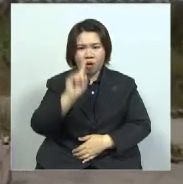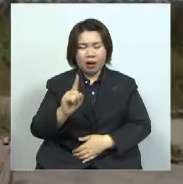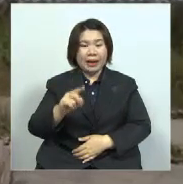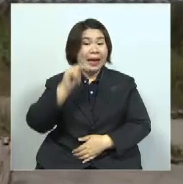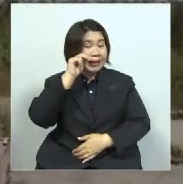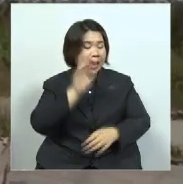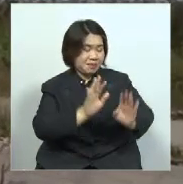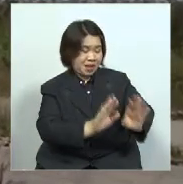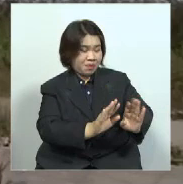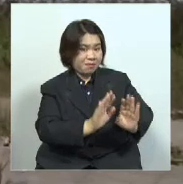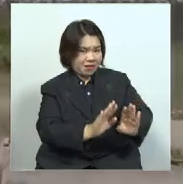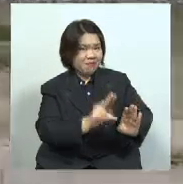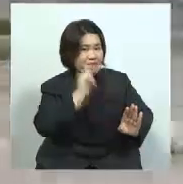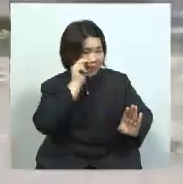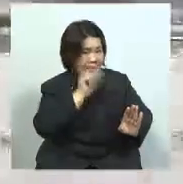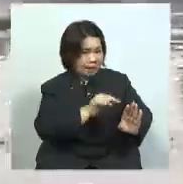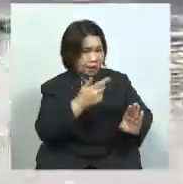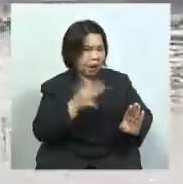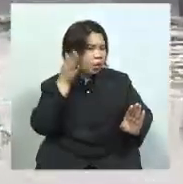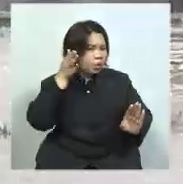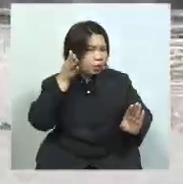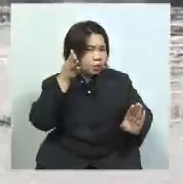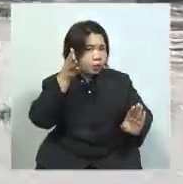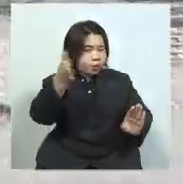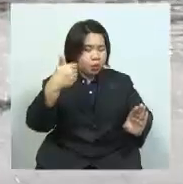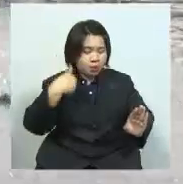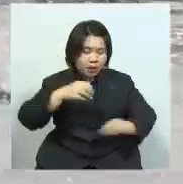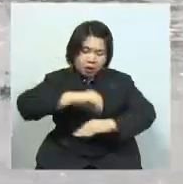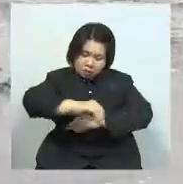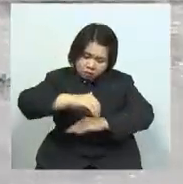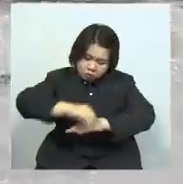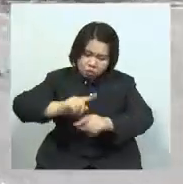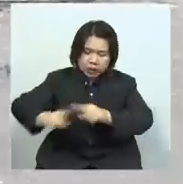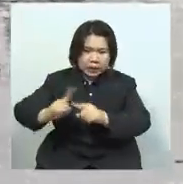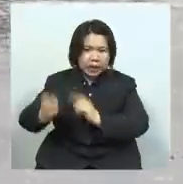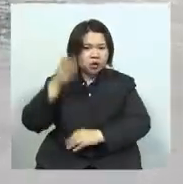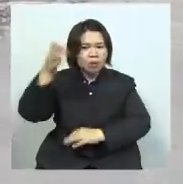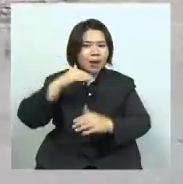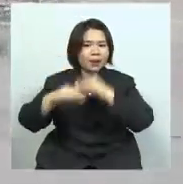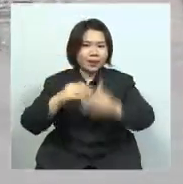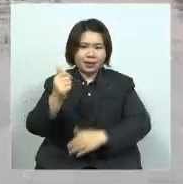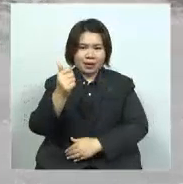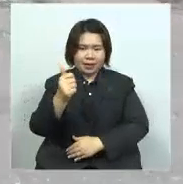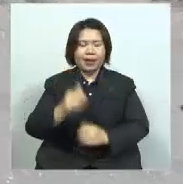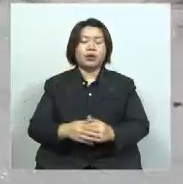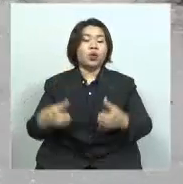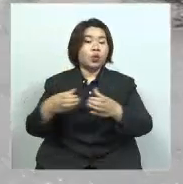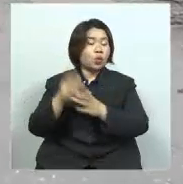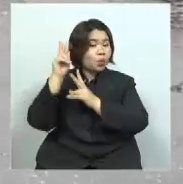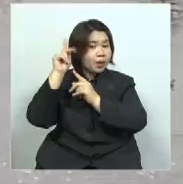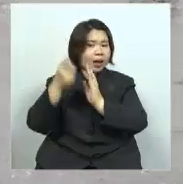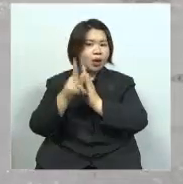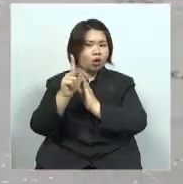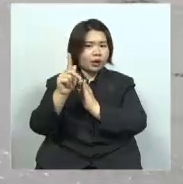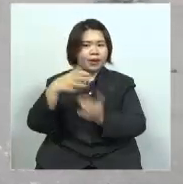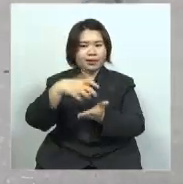าณน้ำต้นทุนเพื่อรองรับการเจริญเติบโตและการพัฒนาจังหวัดบึงกาฬในอนาคตทีมข่าว MBT ขอนแก่น